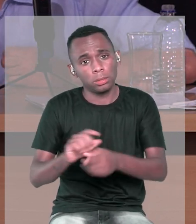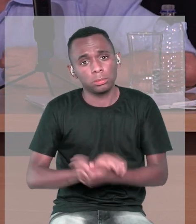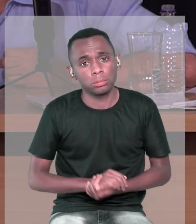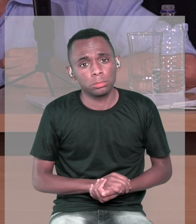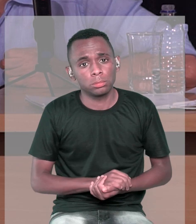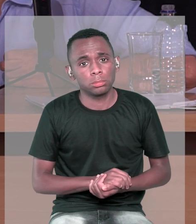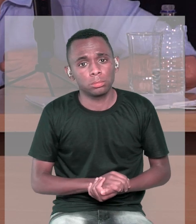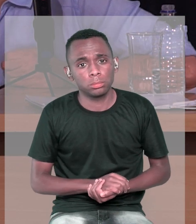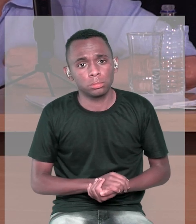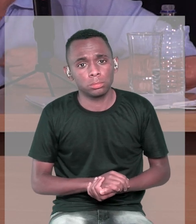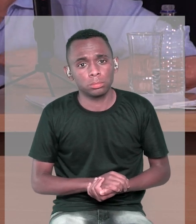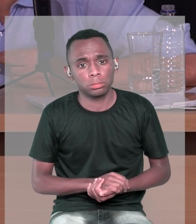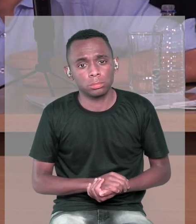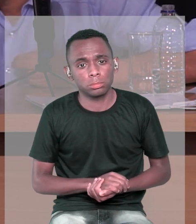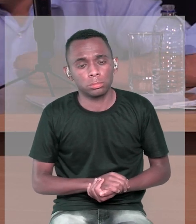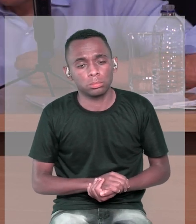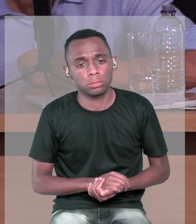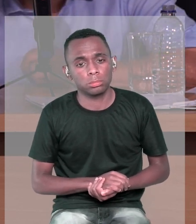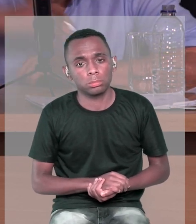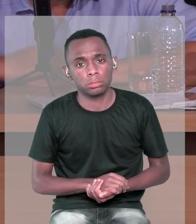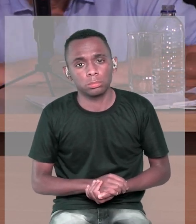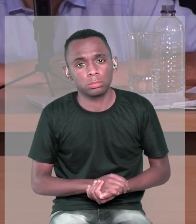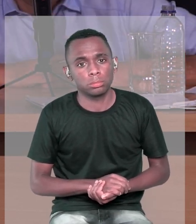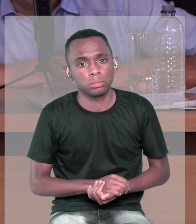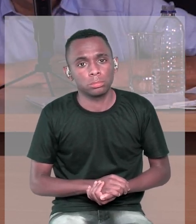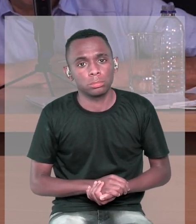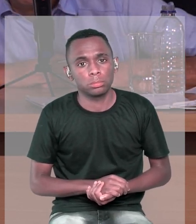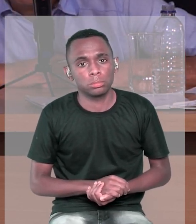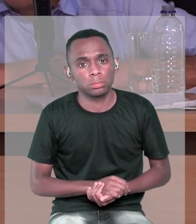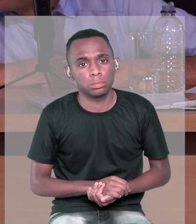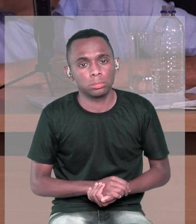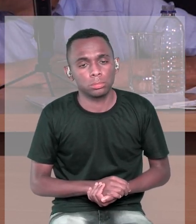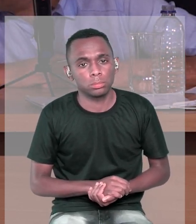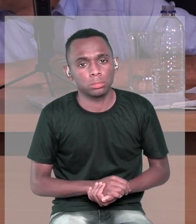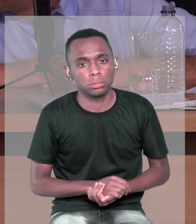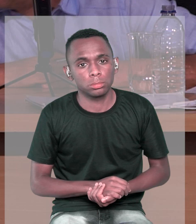pardon. Oui. Et l'autre chose, ce serait